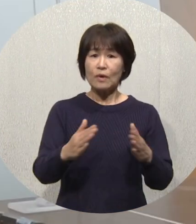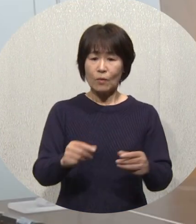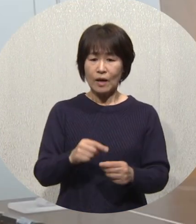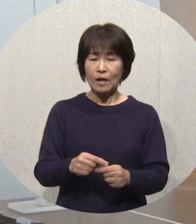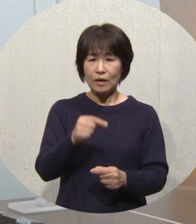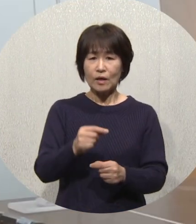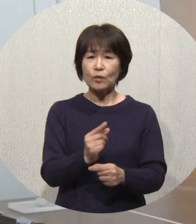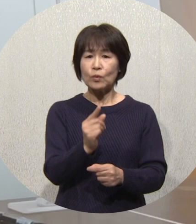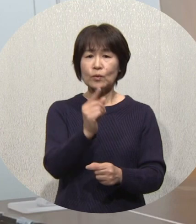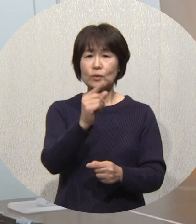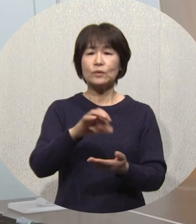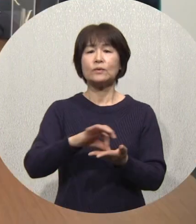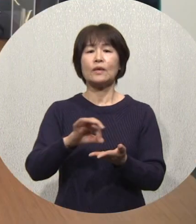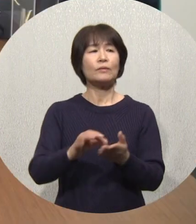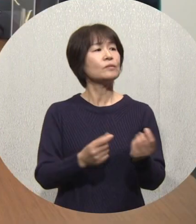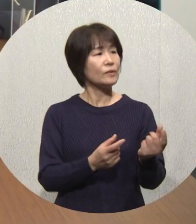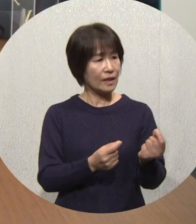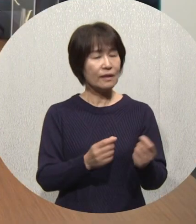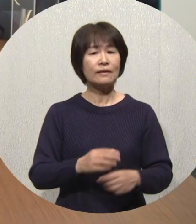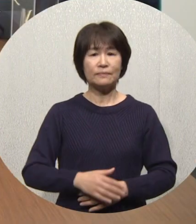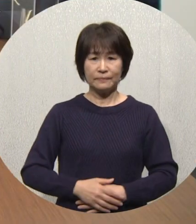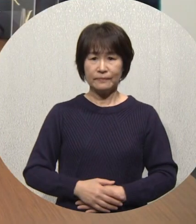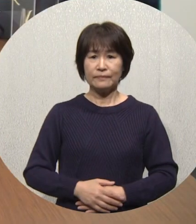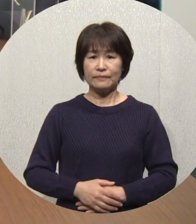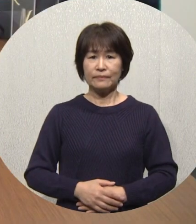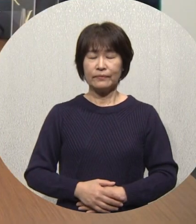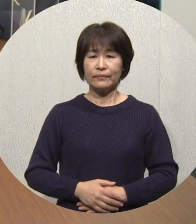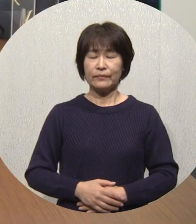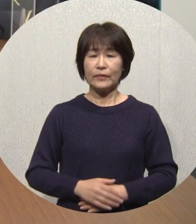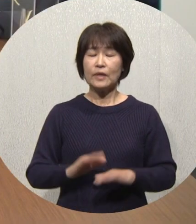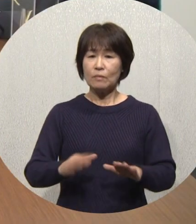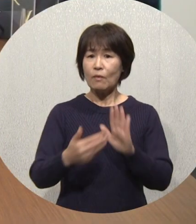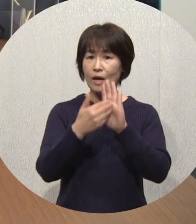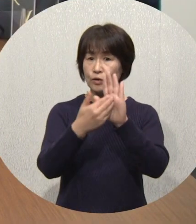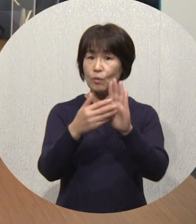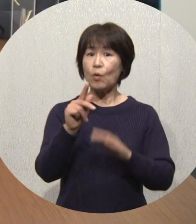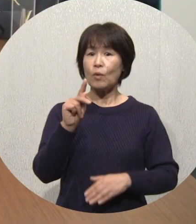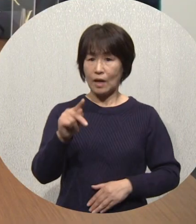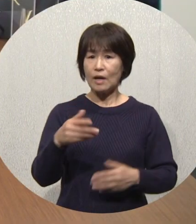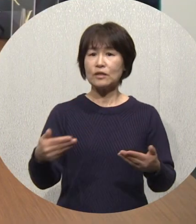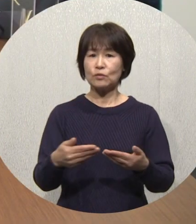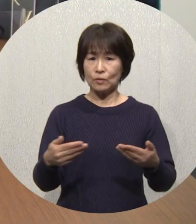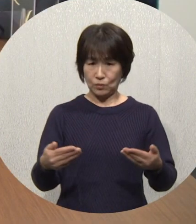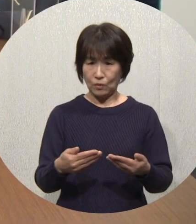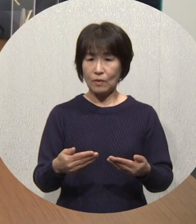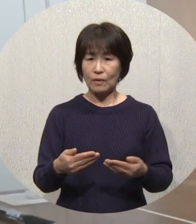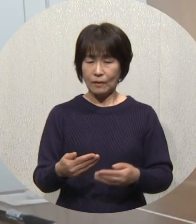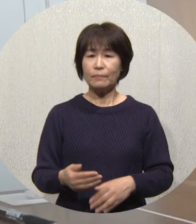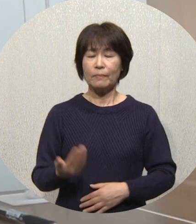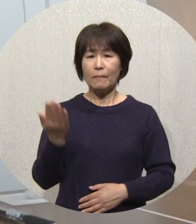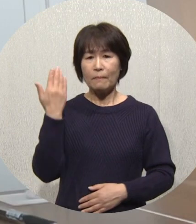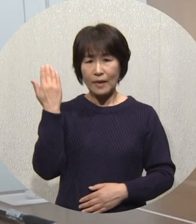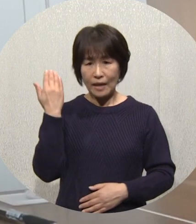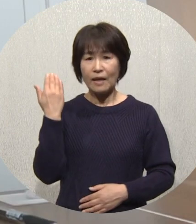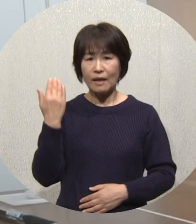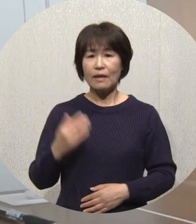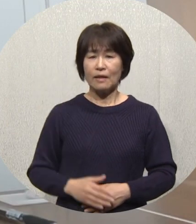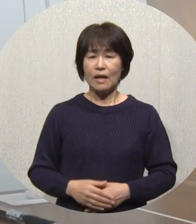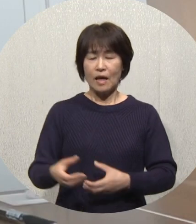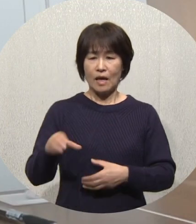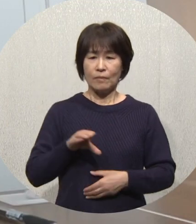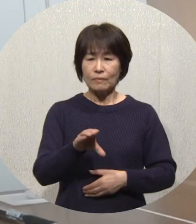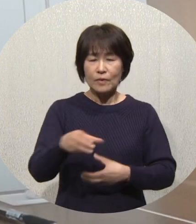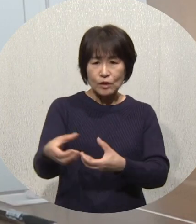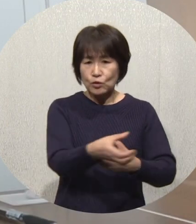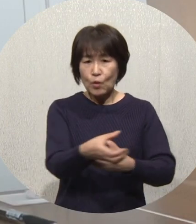で火をつけますものね。では橋本さん、今予防課に勤務されていますが、これまでお仕事の中